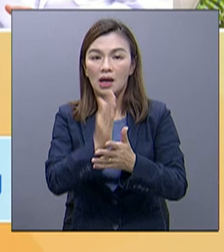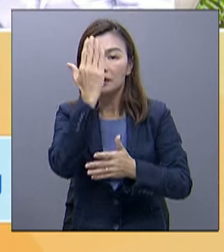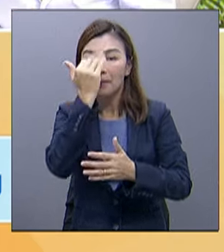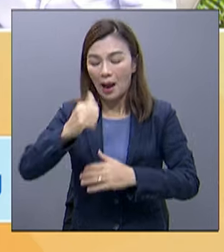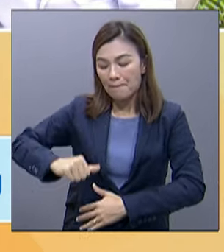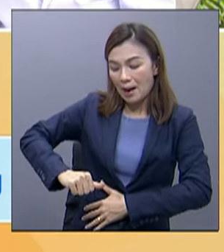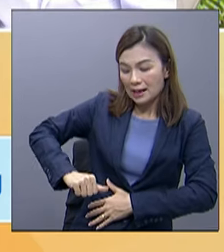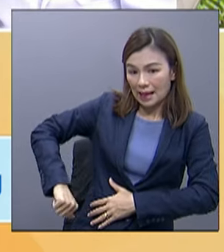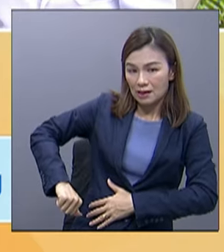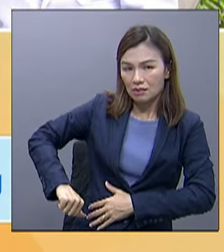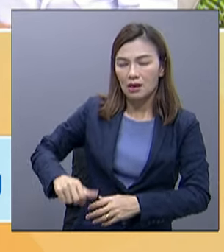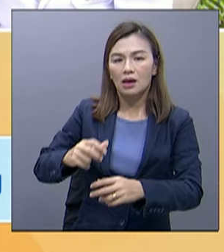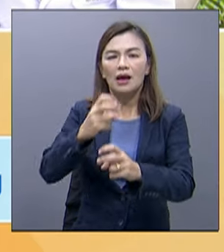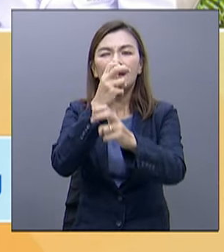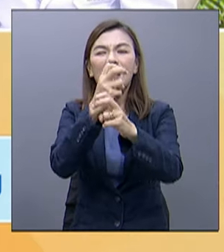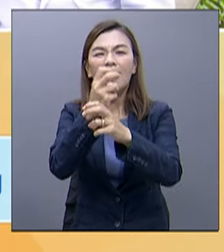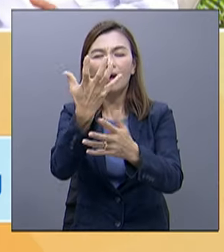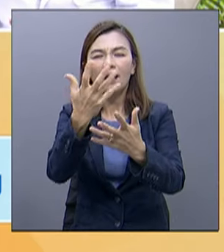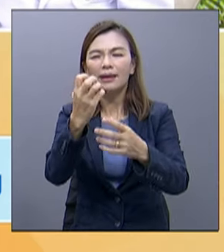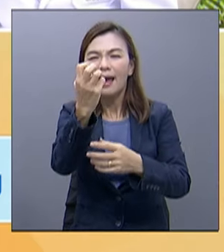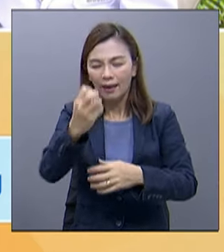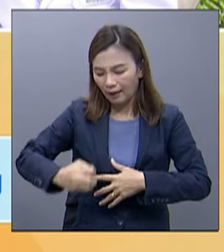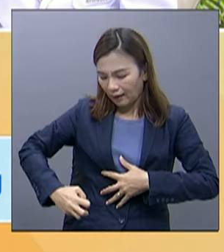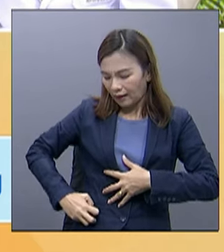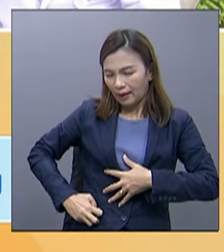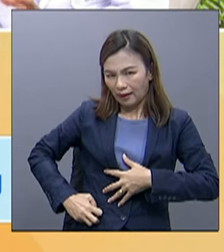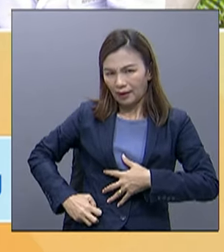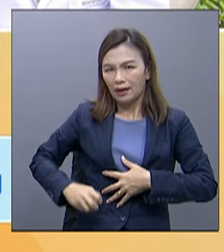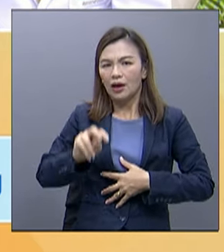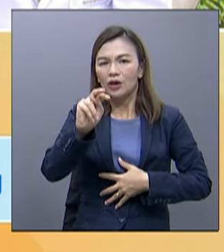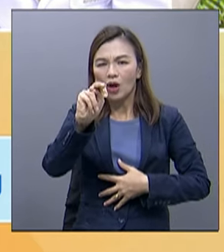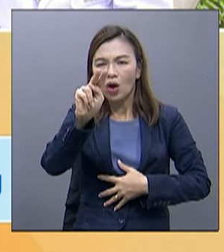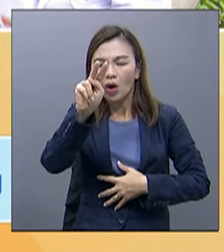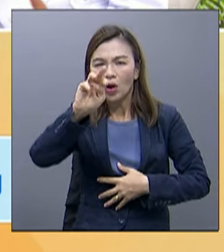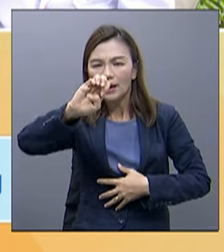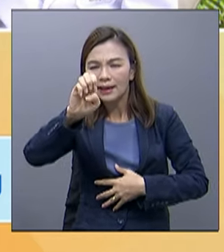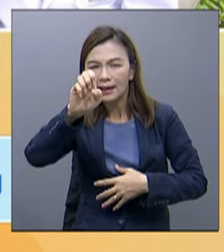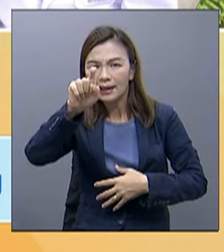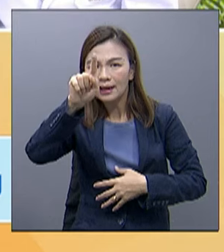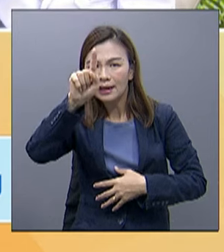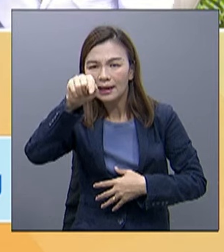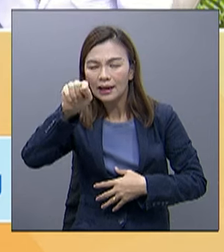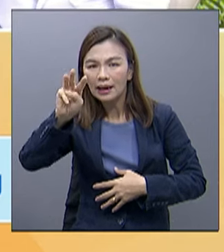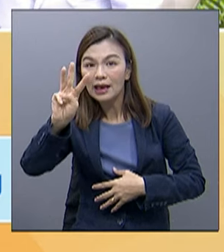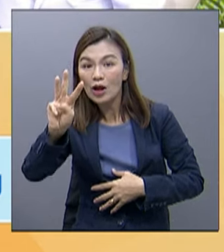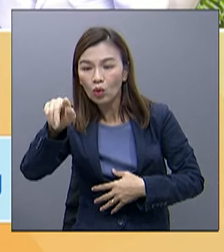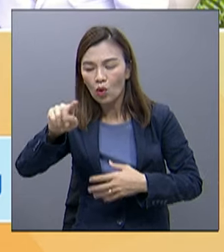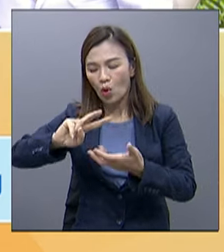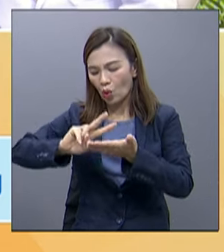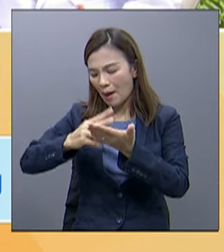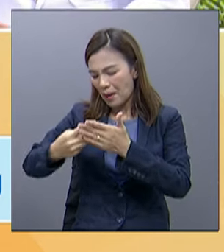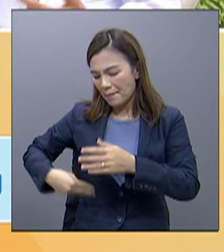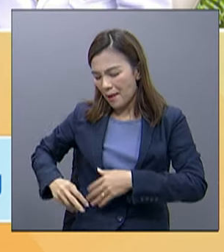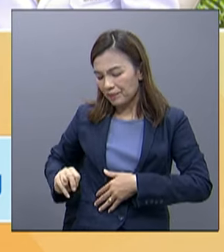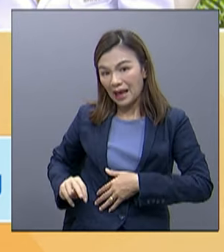ตัดหรือคนเป็นนิ่วแล้วใช้หรือไม่ใช้ผลิตภัณฑ์เสริมอาหารเนี่ยมันมีอะไรต่างกันแล้วถึงมาสรุปได้ตรงนี้อืแต่โดยทั่วไป